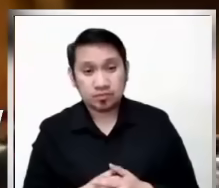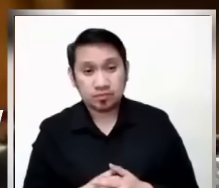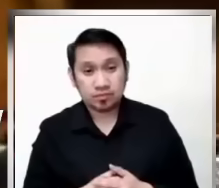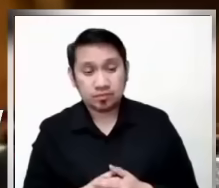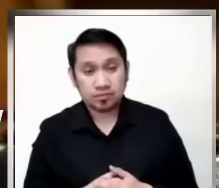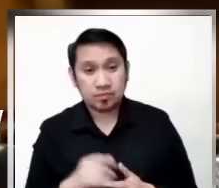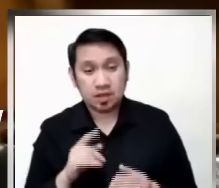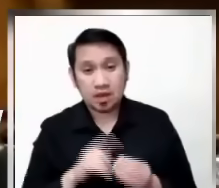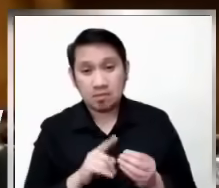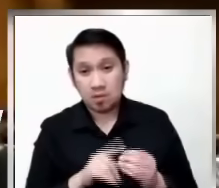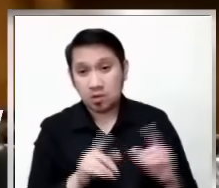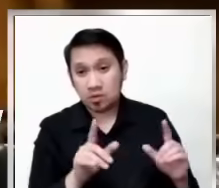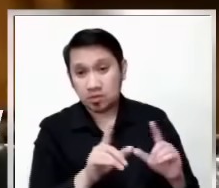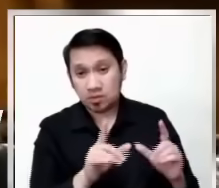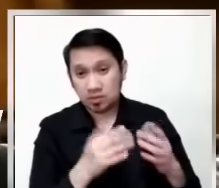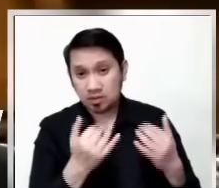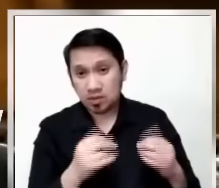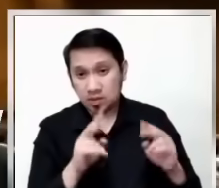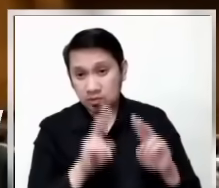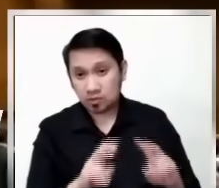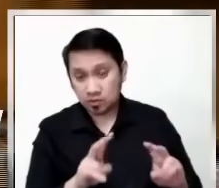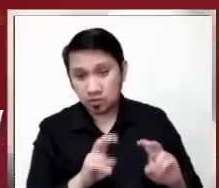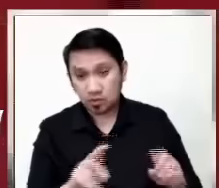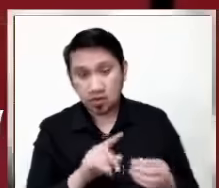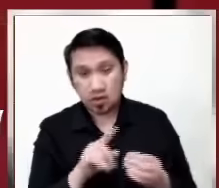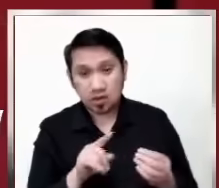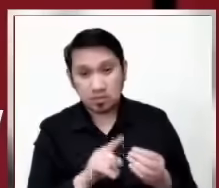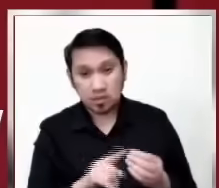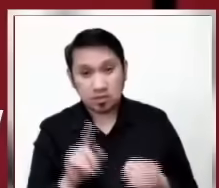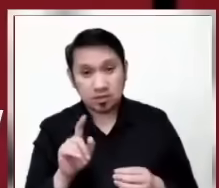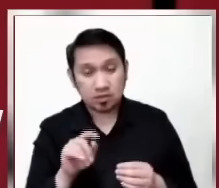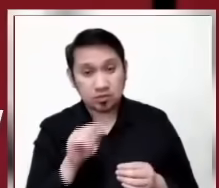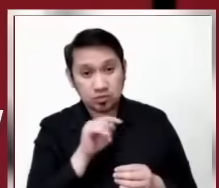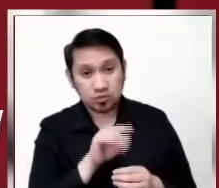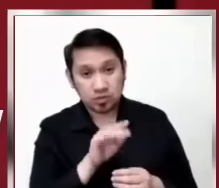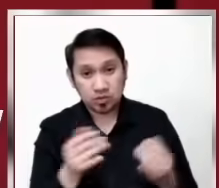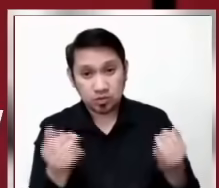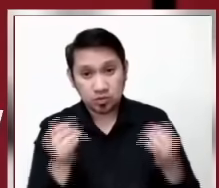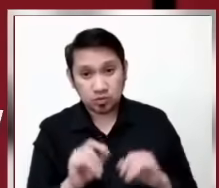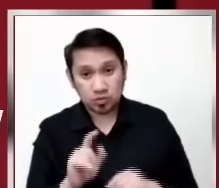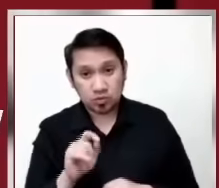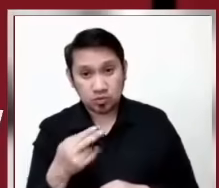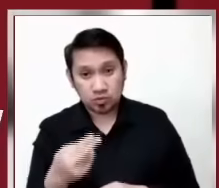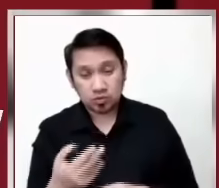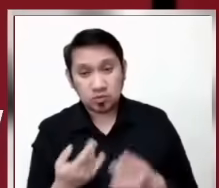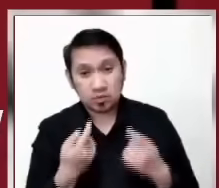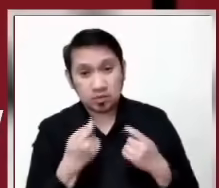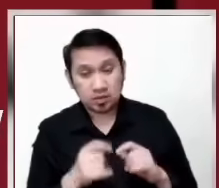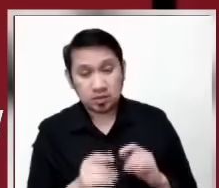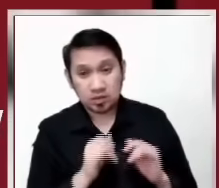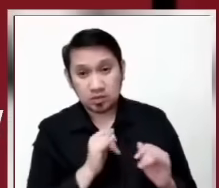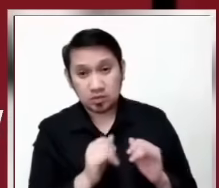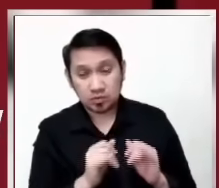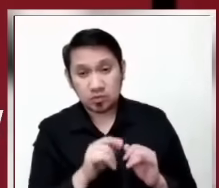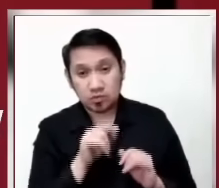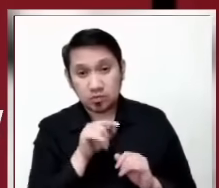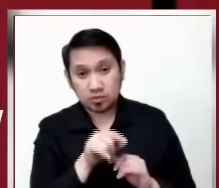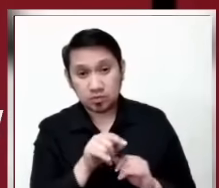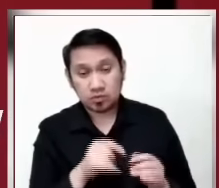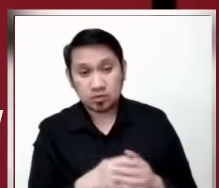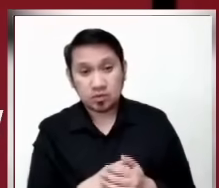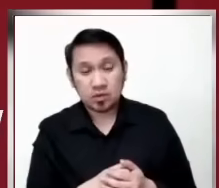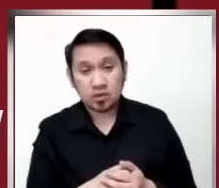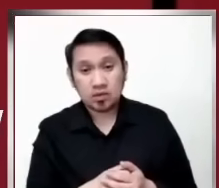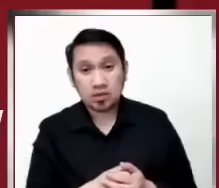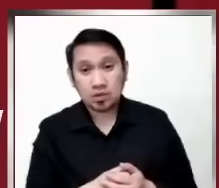Franchises iimbestigahan na raw ang issue sa Webes. Sinisika pa ng GMA Integrated News na kunan ang pahayag si Speaker